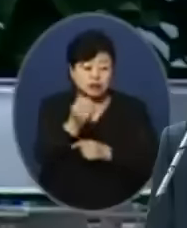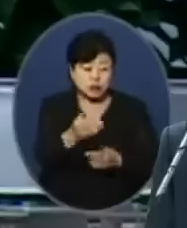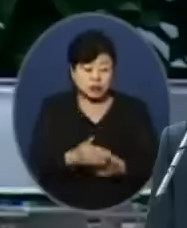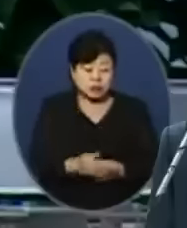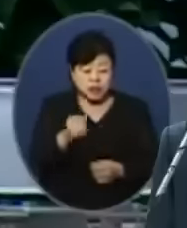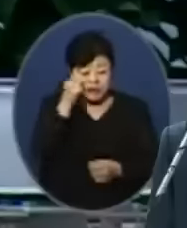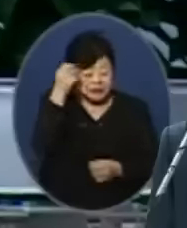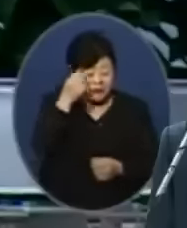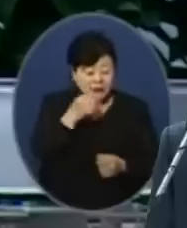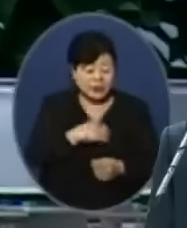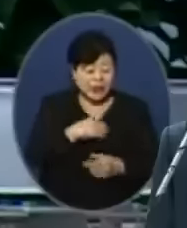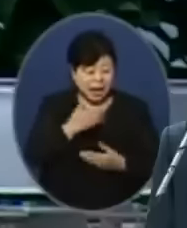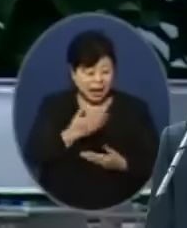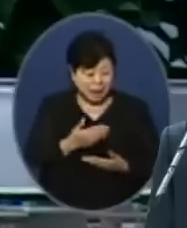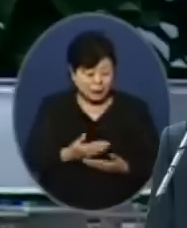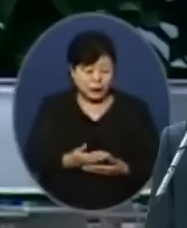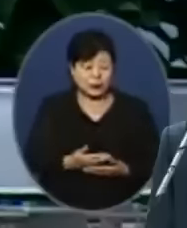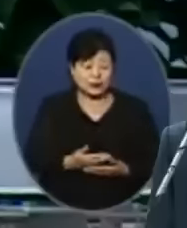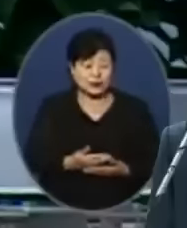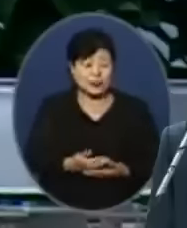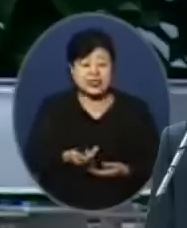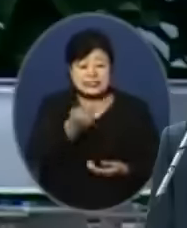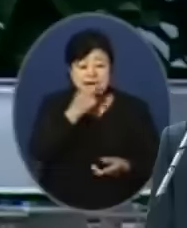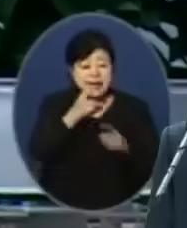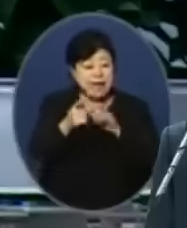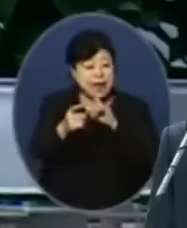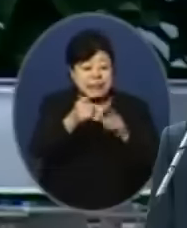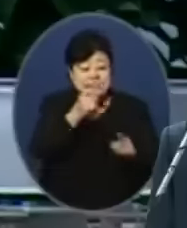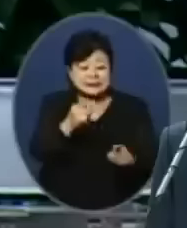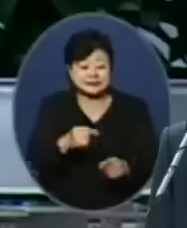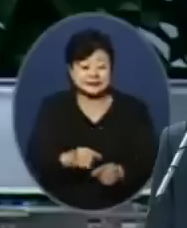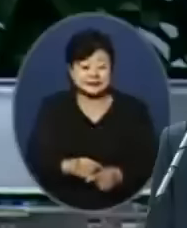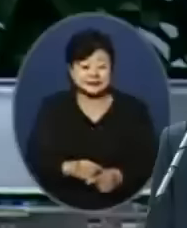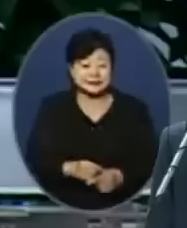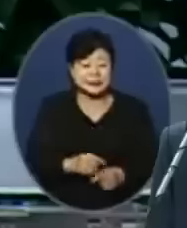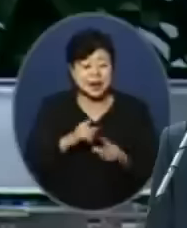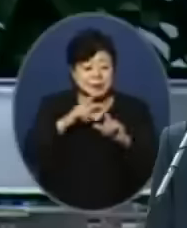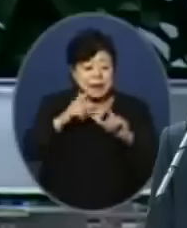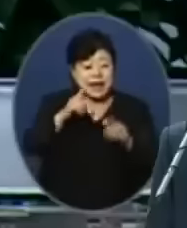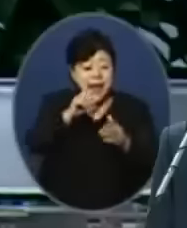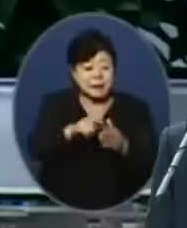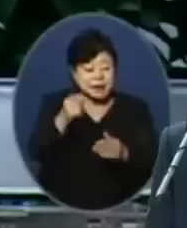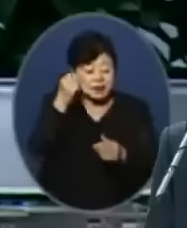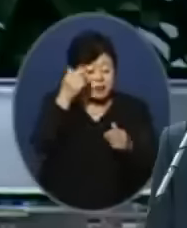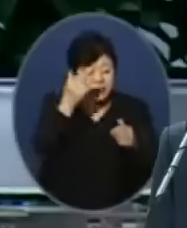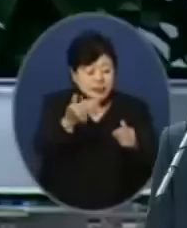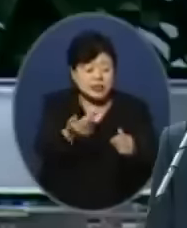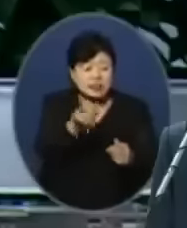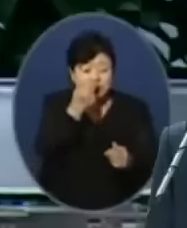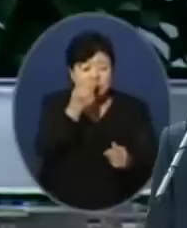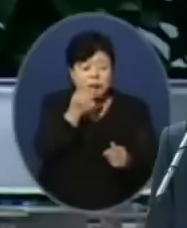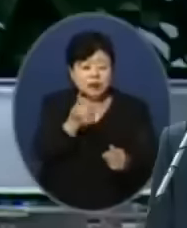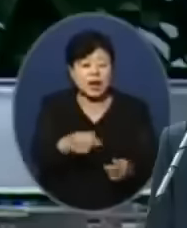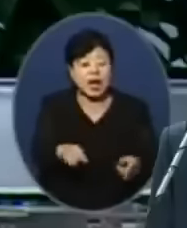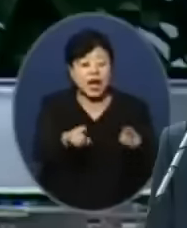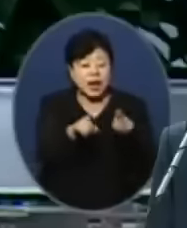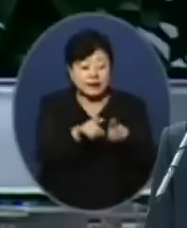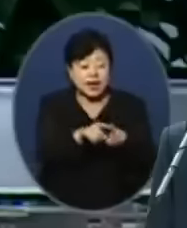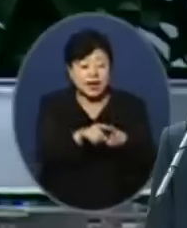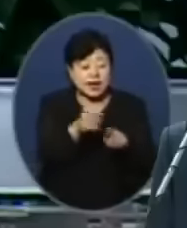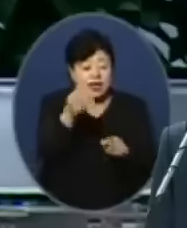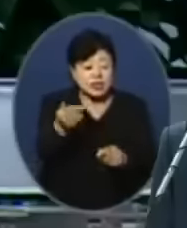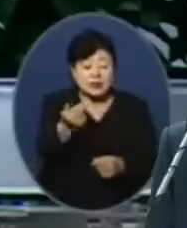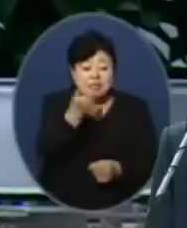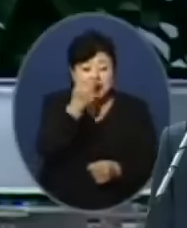그러나 성령의 감화와 감동으로 생명의 말씀을 말하면 성령이 생명을 더불어서